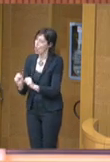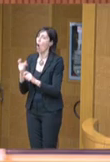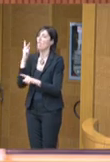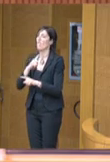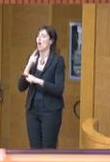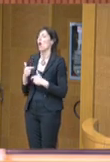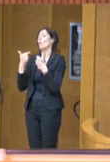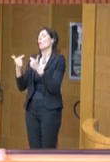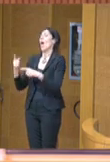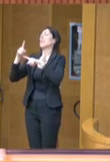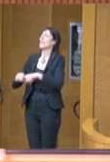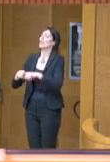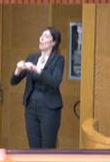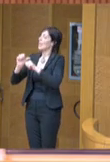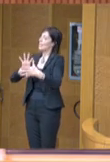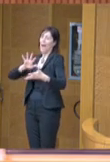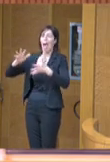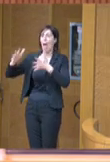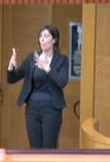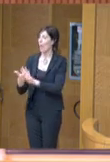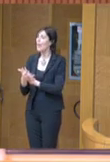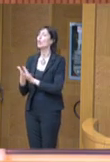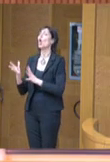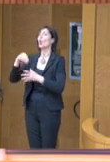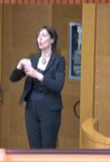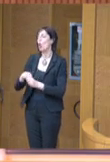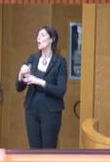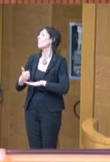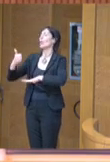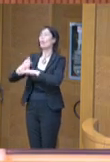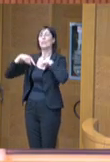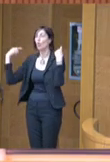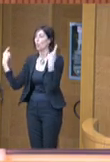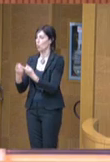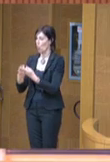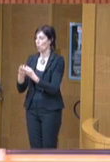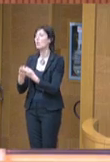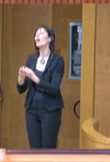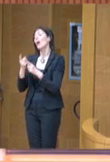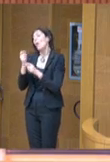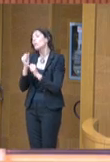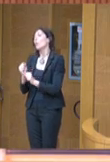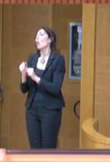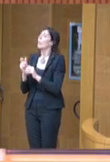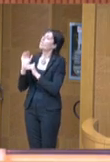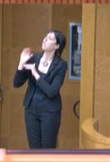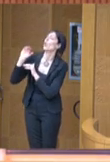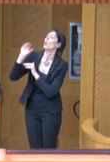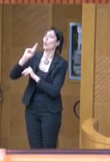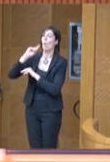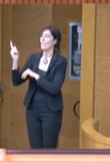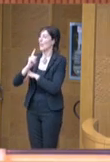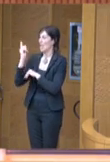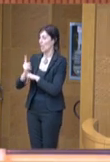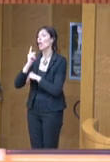di cambiamento, di inclusione, di protagonismo di tutti, e portare davvero un futuro migliore